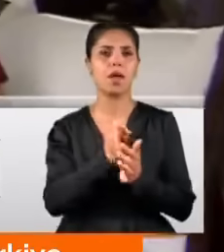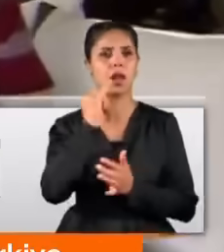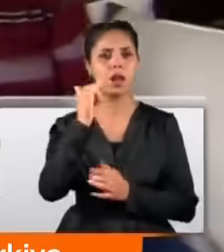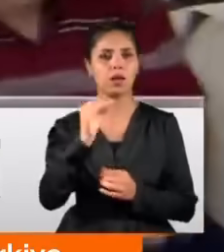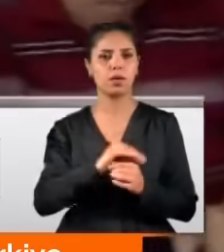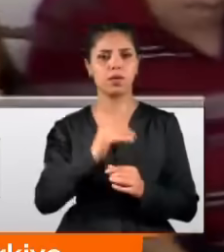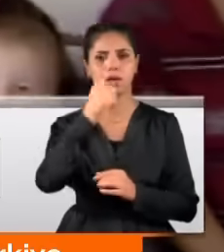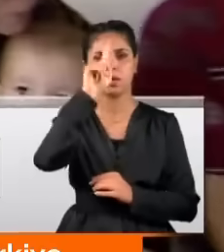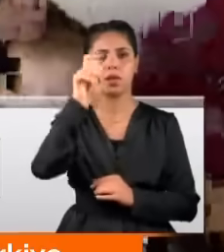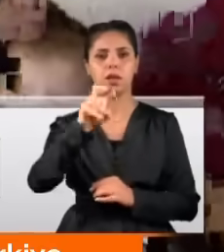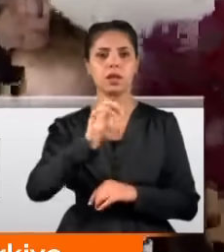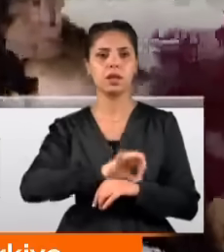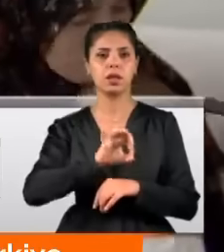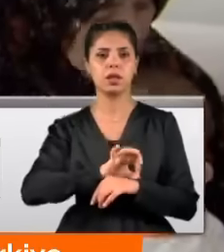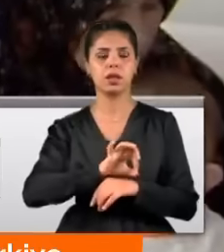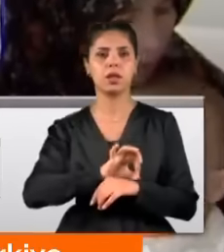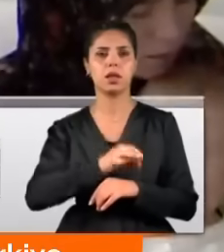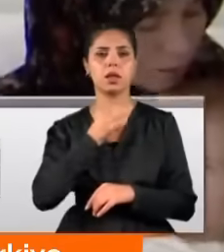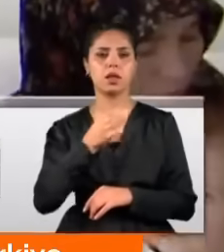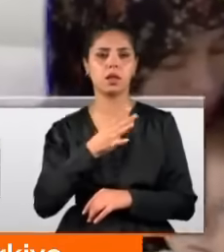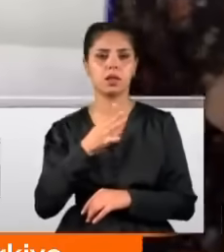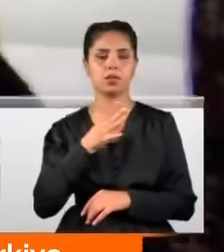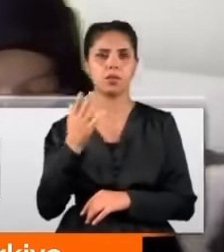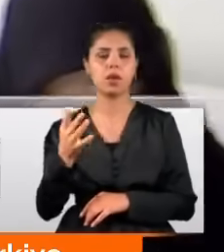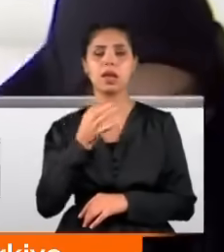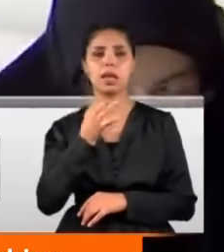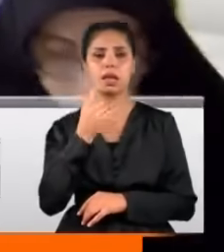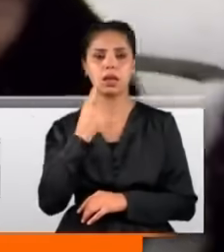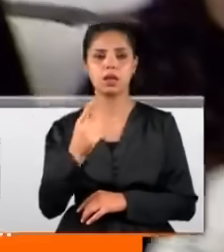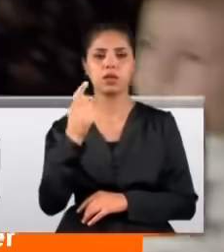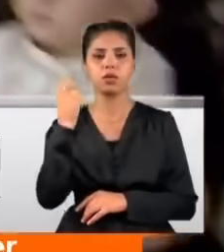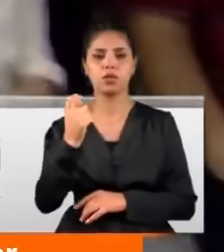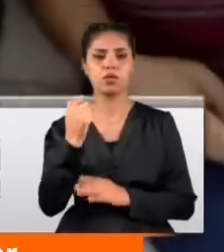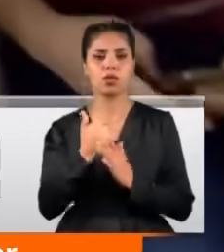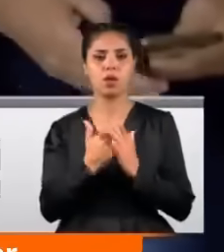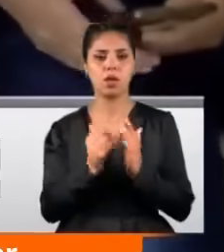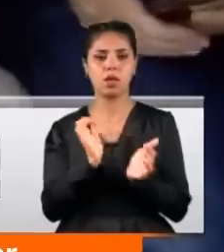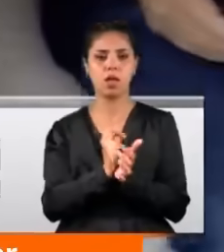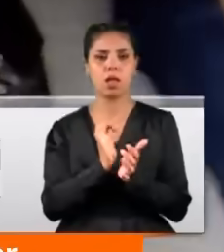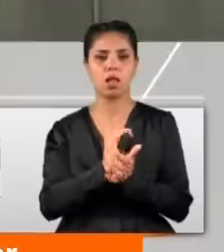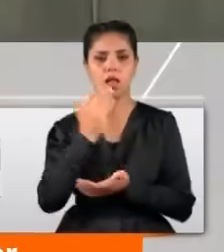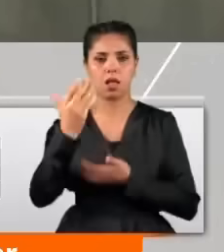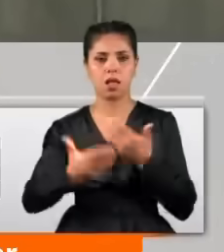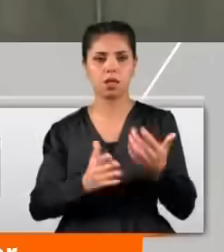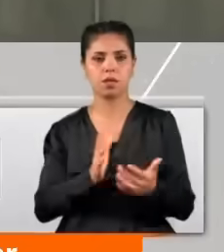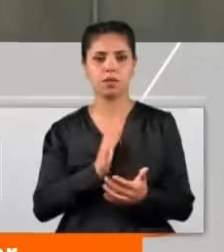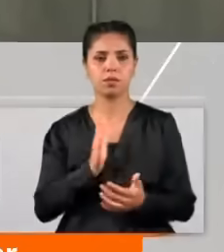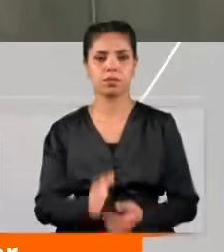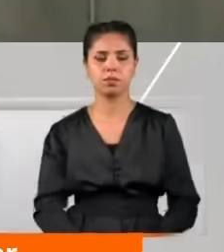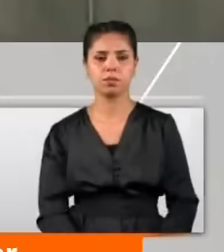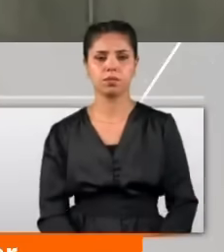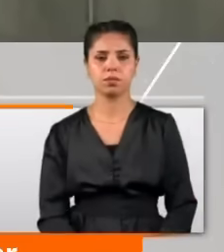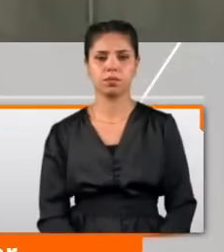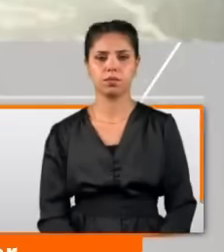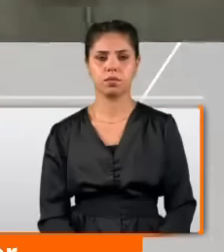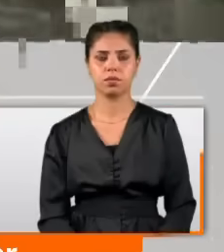arayabilmesi için yalnızca 8 dakika bir izni var ve bu dakikalarda da şartlarını ailesine anlatıyor. Sayın Dışişleri